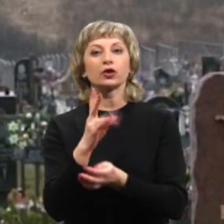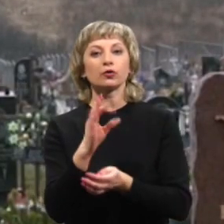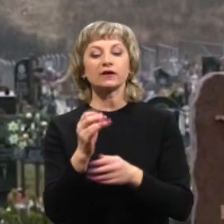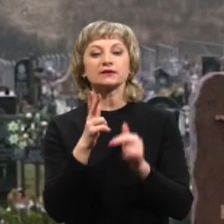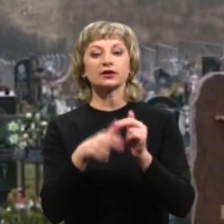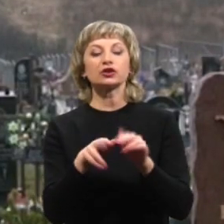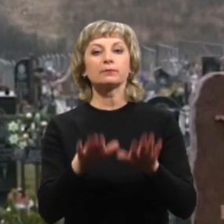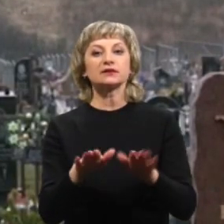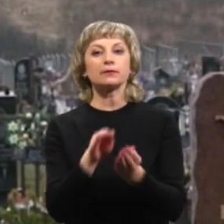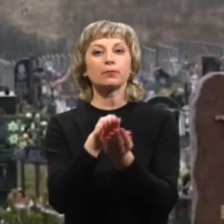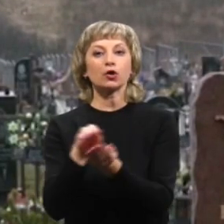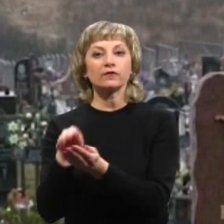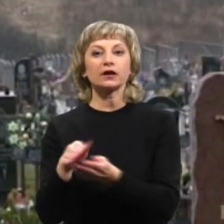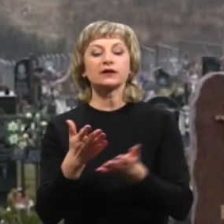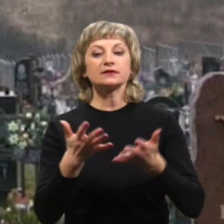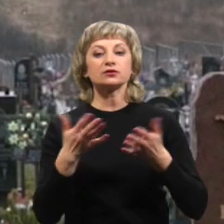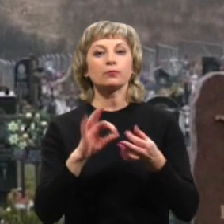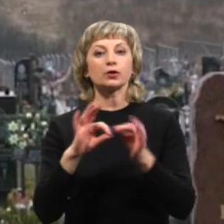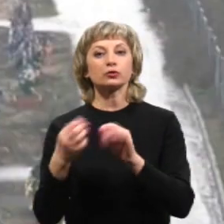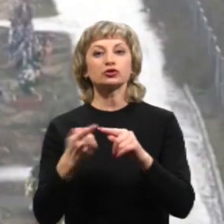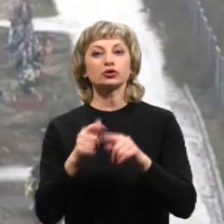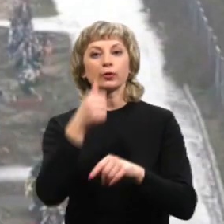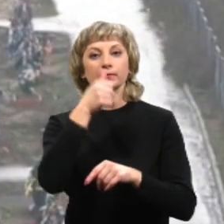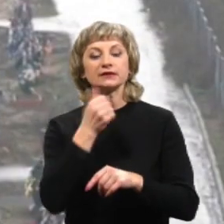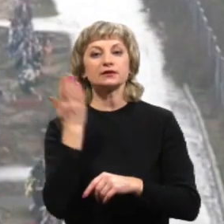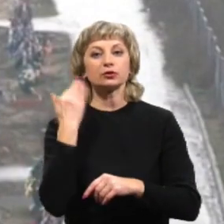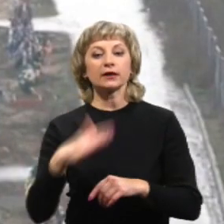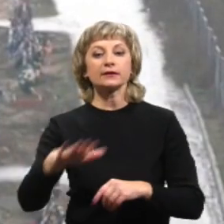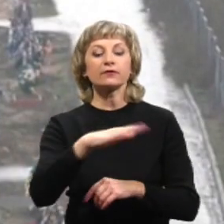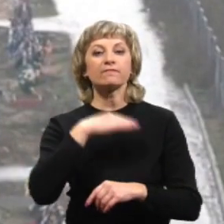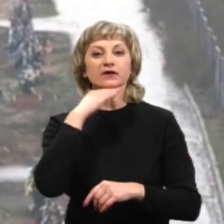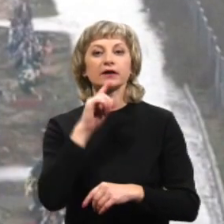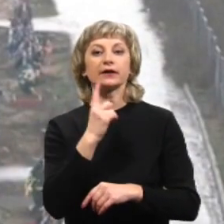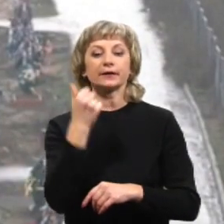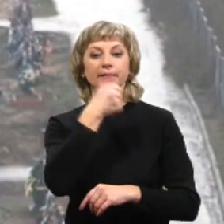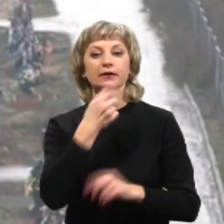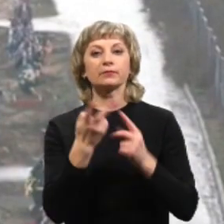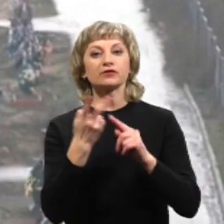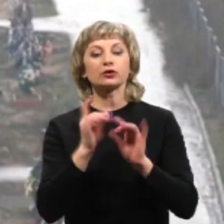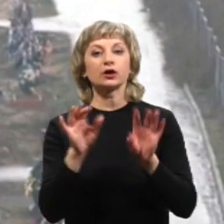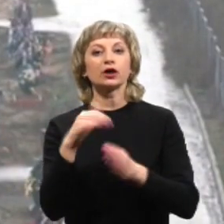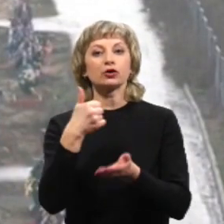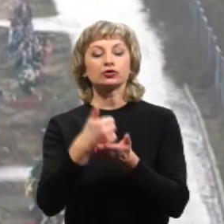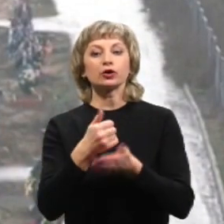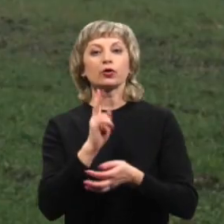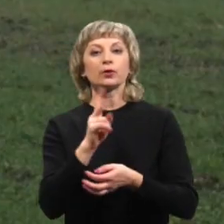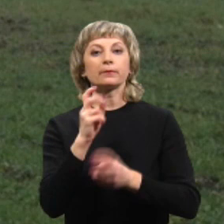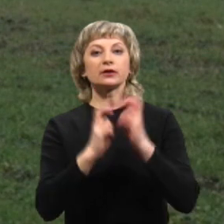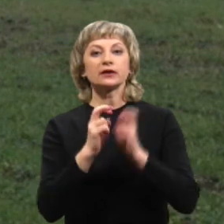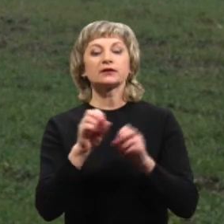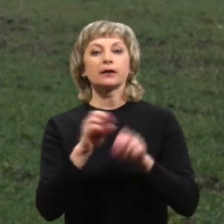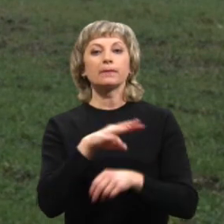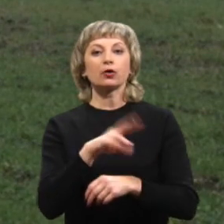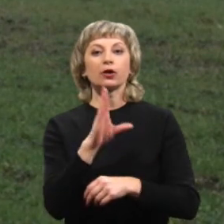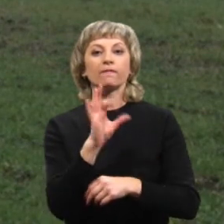під поховання. Нагадаємо, ми з'ясовували подробиці цього місяць тому. Території вистачить на рік-півтора, розповідав тоді очільник комунального підприємства «Спецкомбінат»